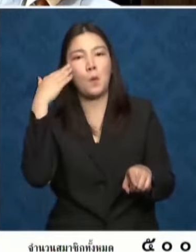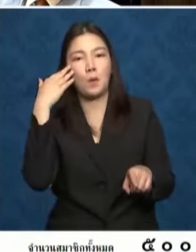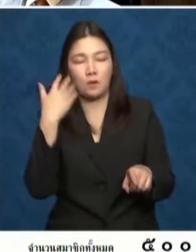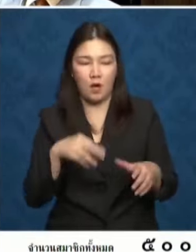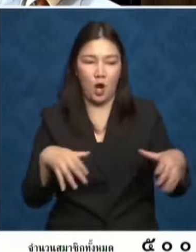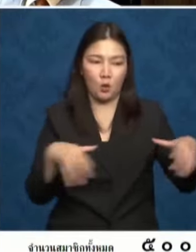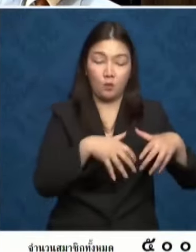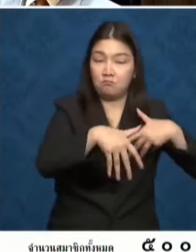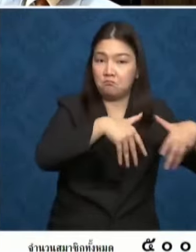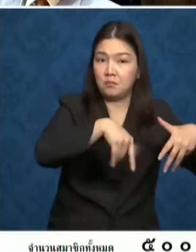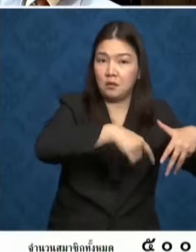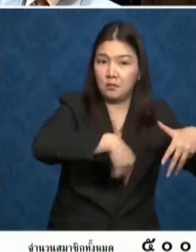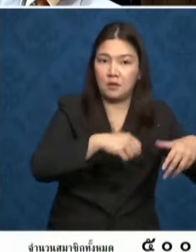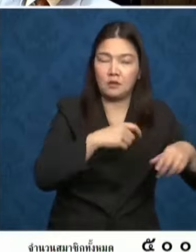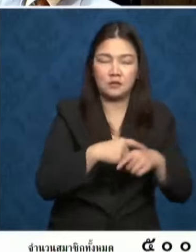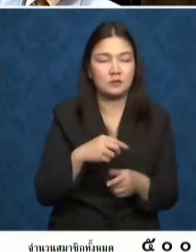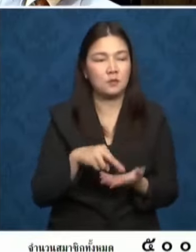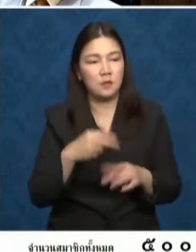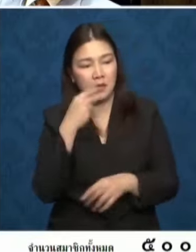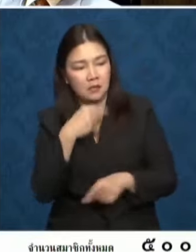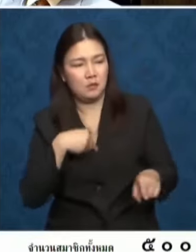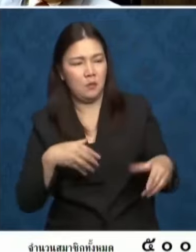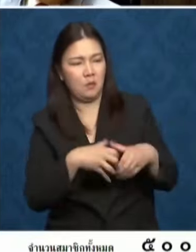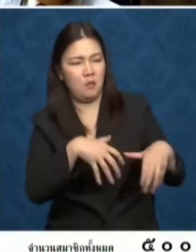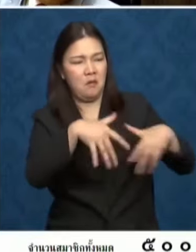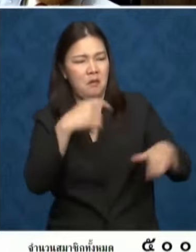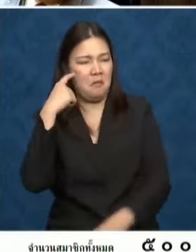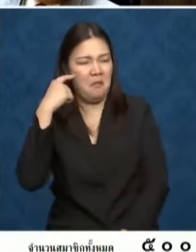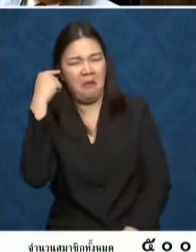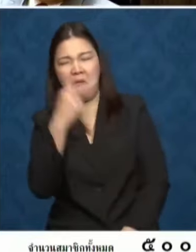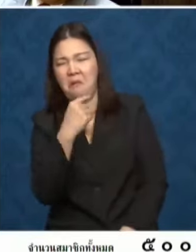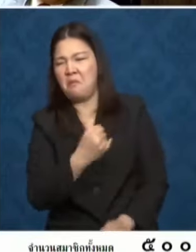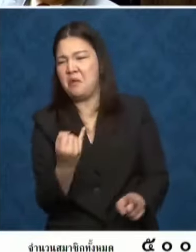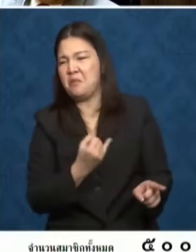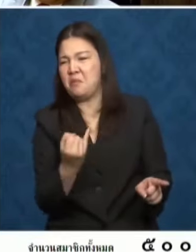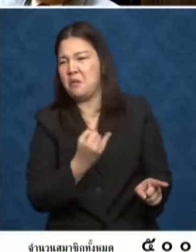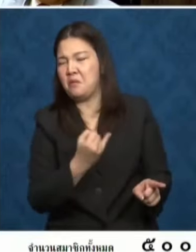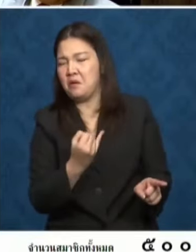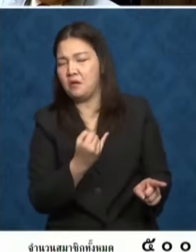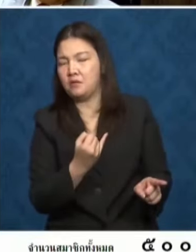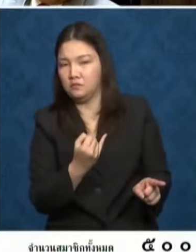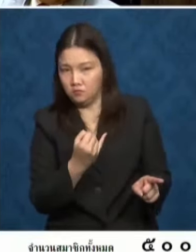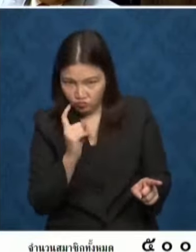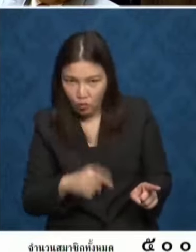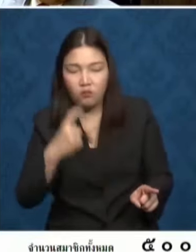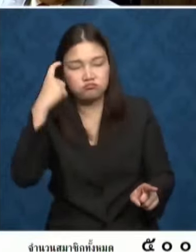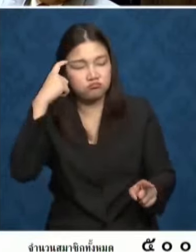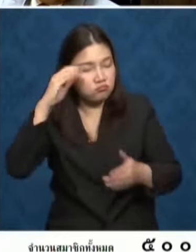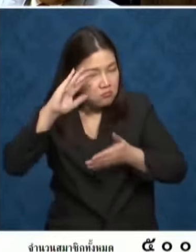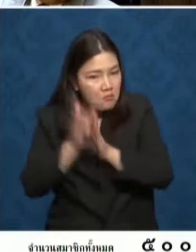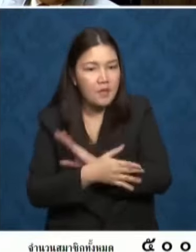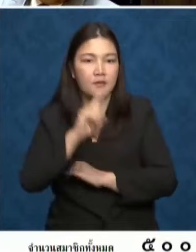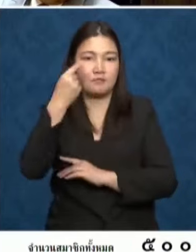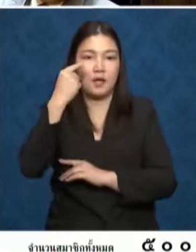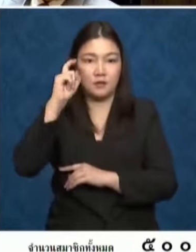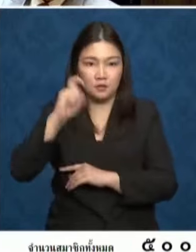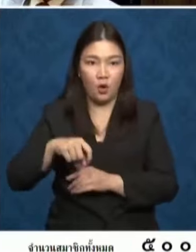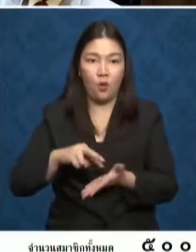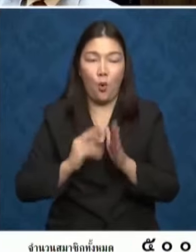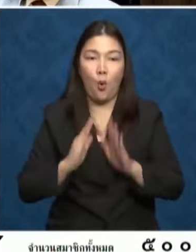รับรู้ในด้านรบของกลุ่มชาติพันธุ์เป็นสิ่งที่ถูกประกอบสร้างขึ้นมาผู้มีอำนาจ